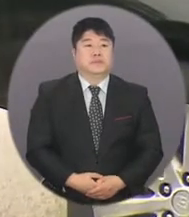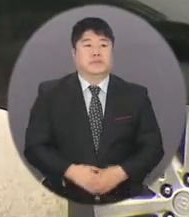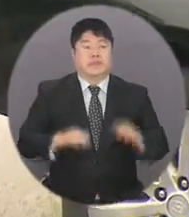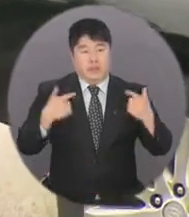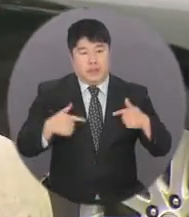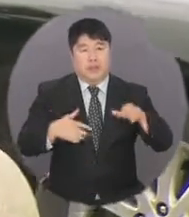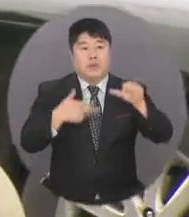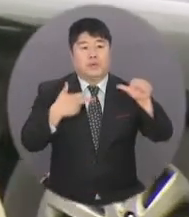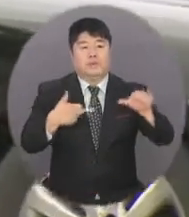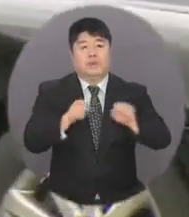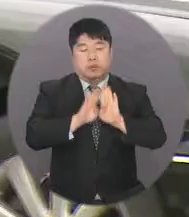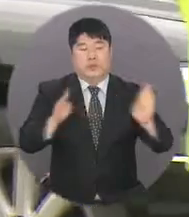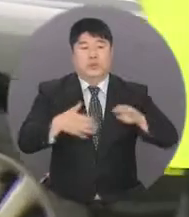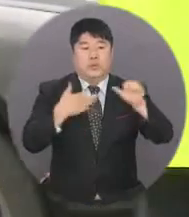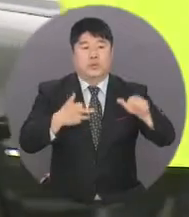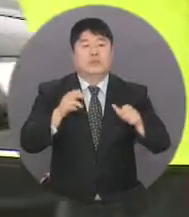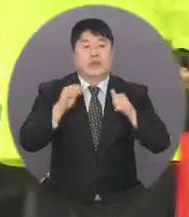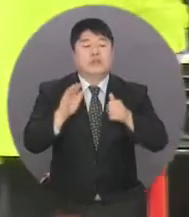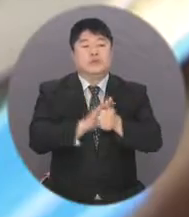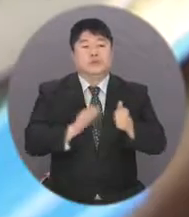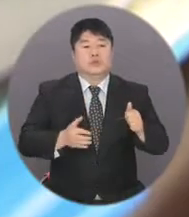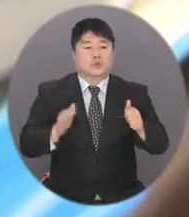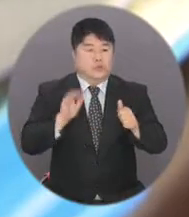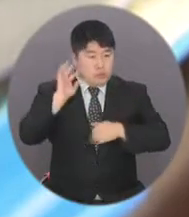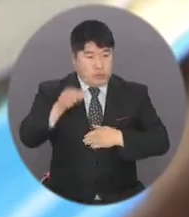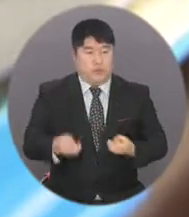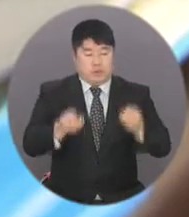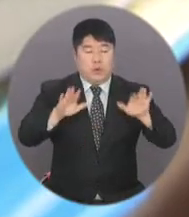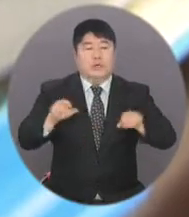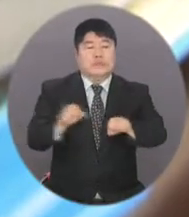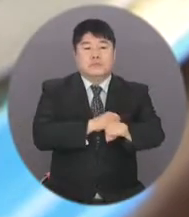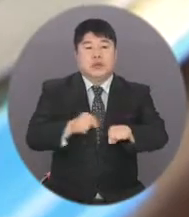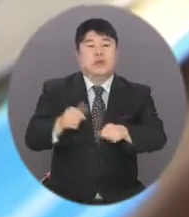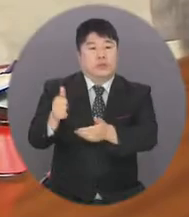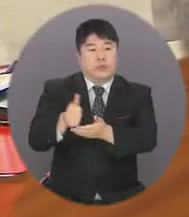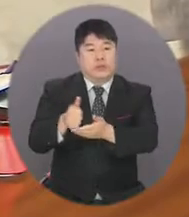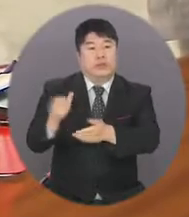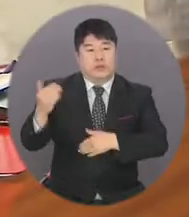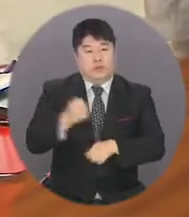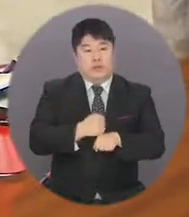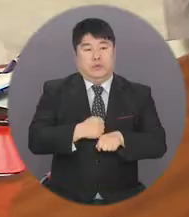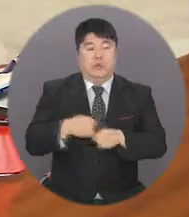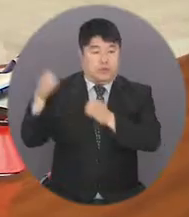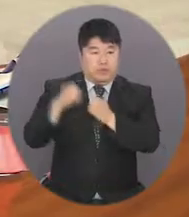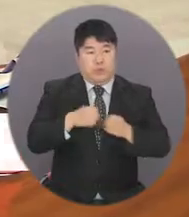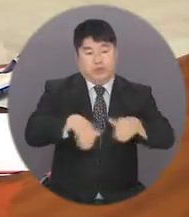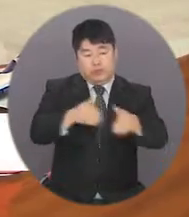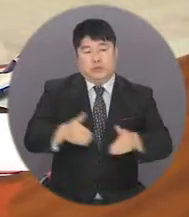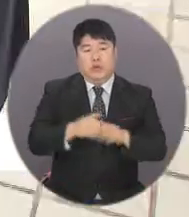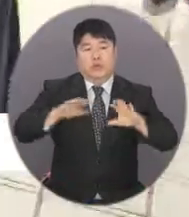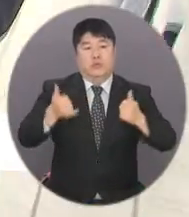해마다 5월 17일에 열리는 5.18 추모제에 올해는 특별한 손님들이 초청됐습니다. 보수정당 국회의원으로는